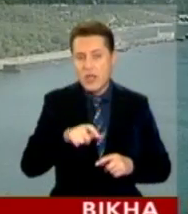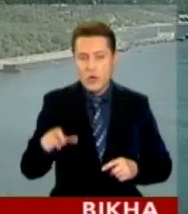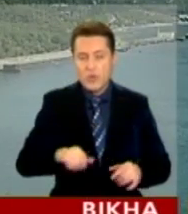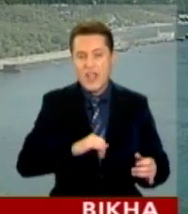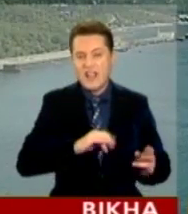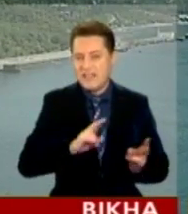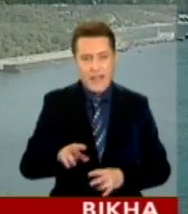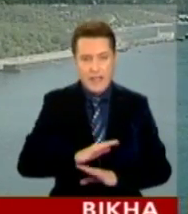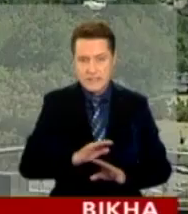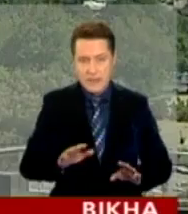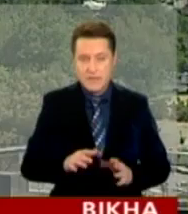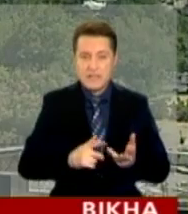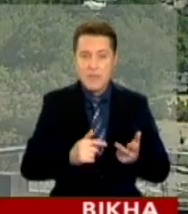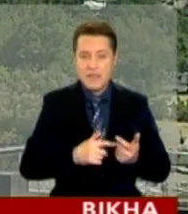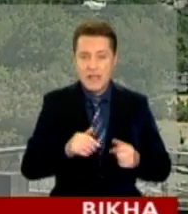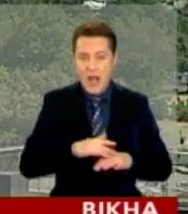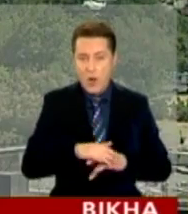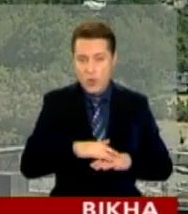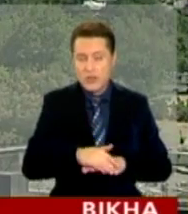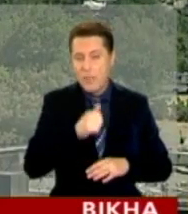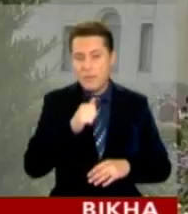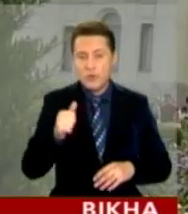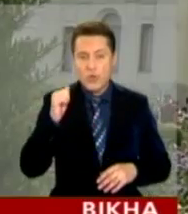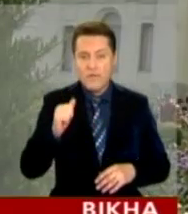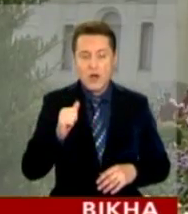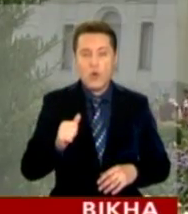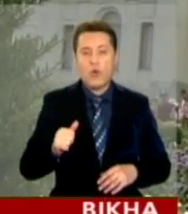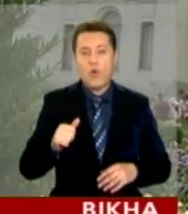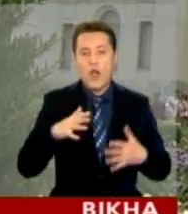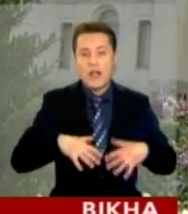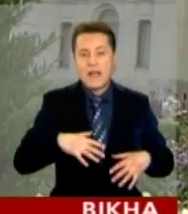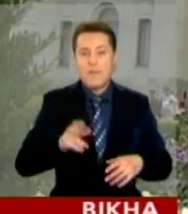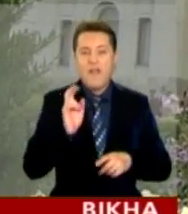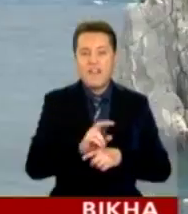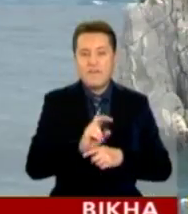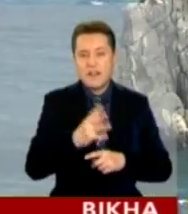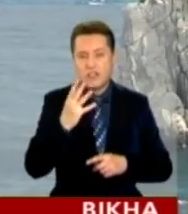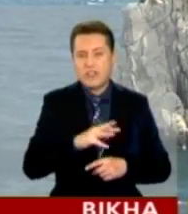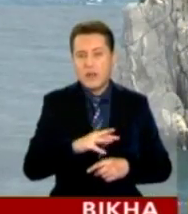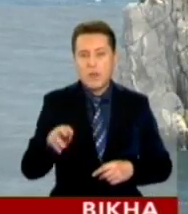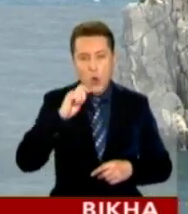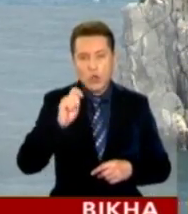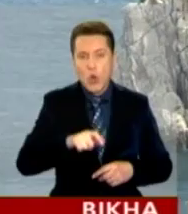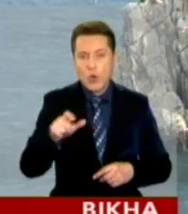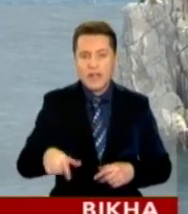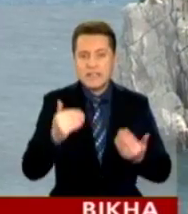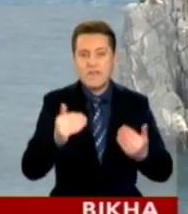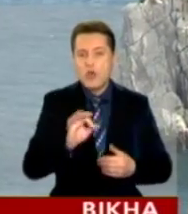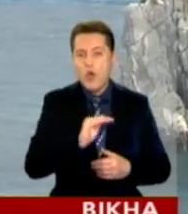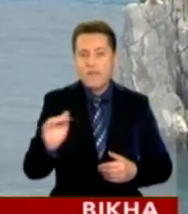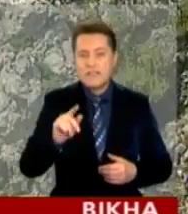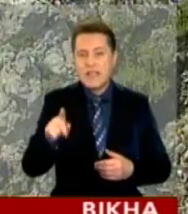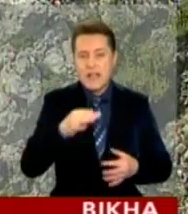туристы. За підрахунками Держагентства з туризму, тільки минулого року Крим відвідало понад 4 мільйони українців. Однак сьогодні офіційно